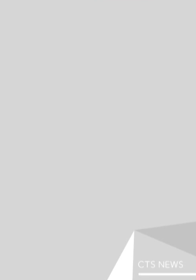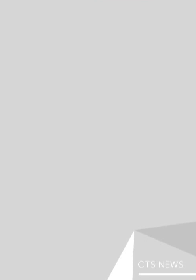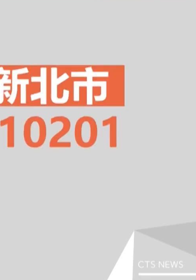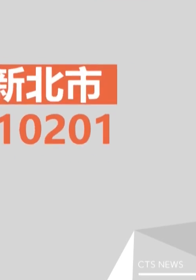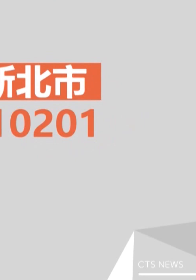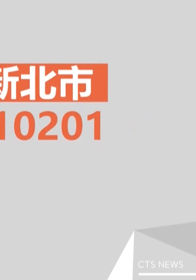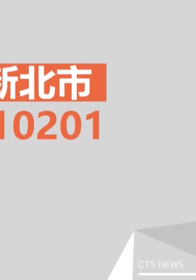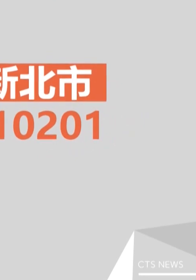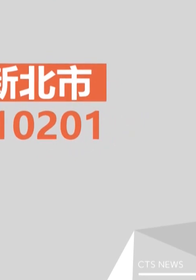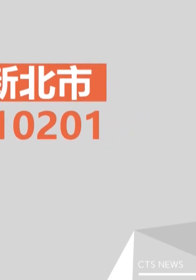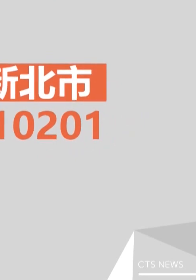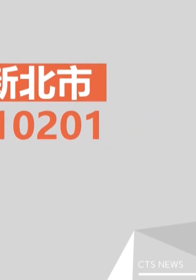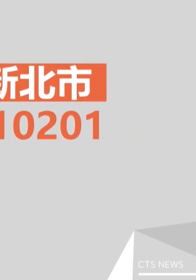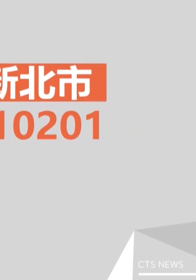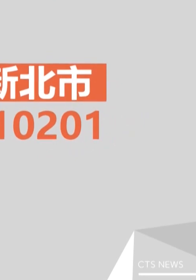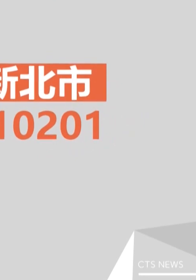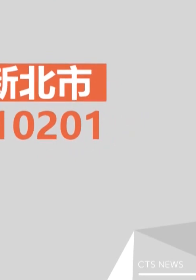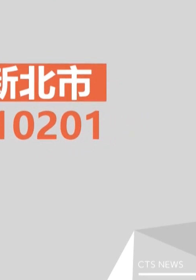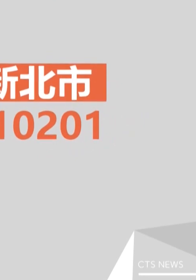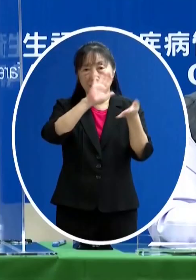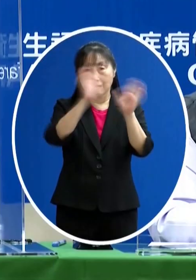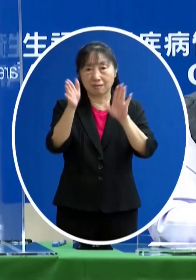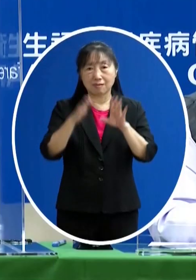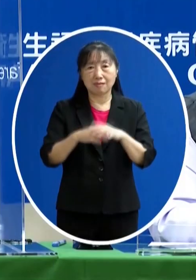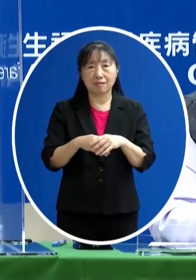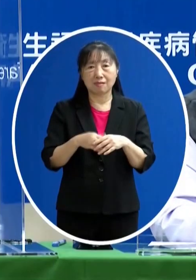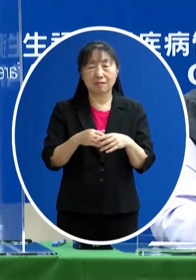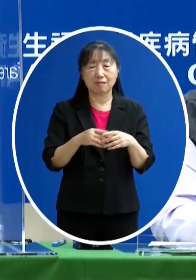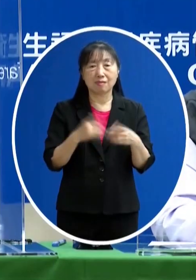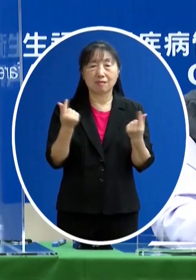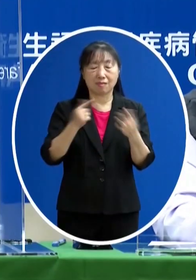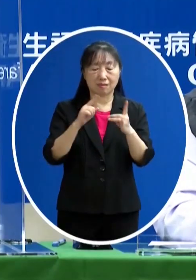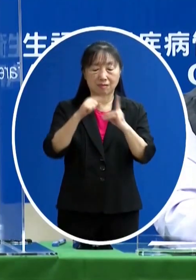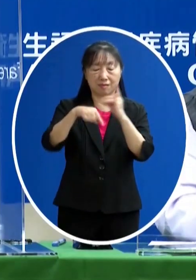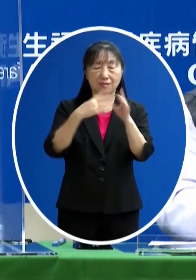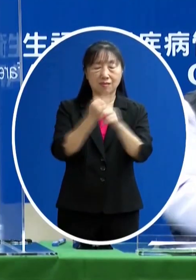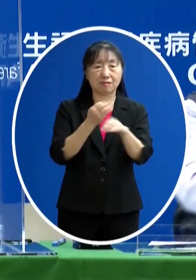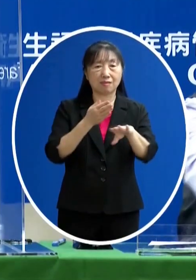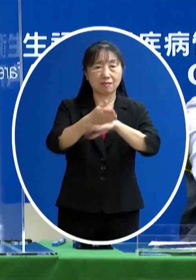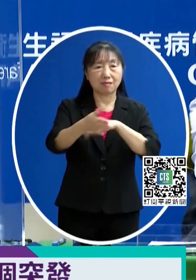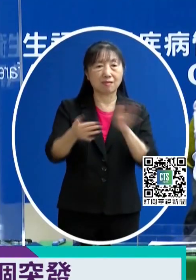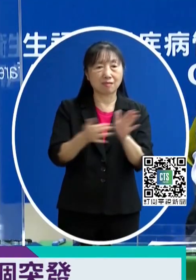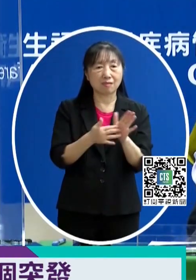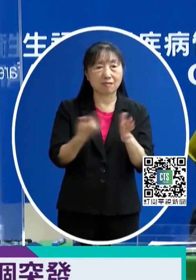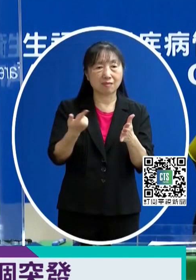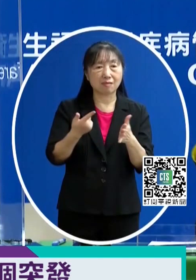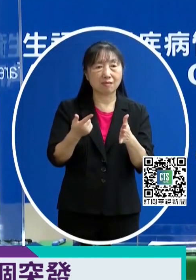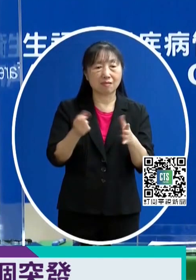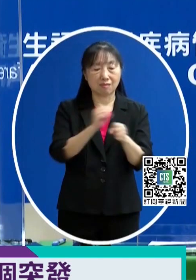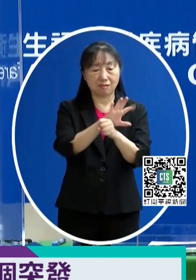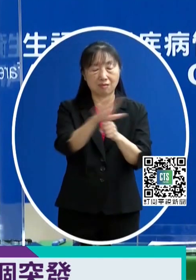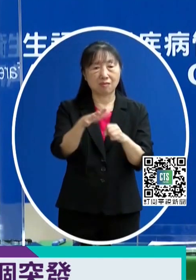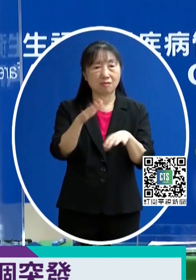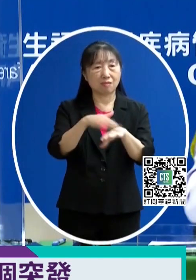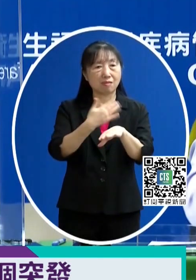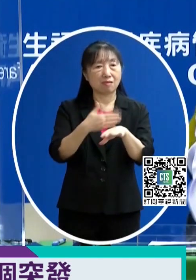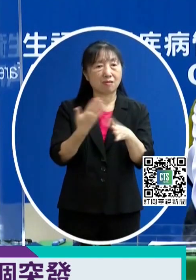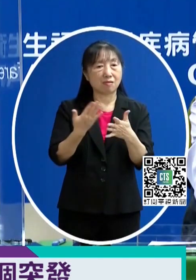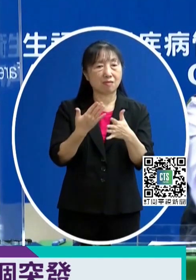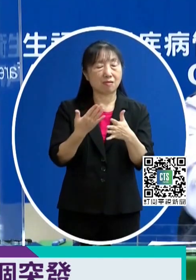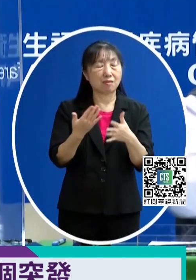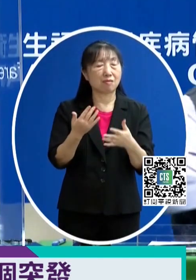10,570例，新北市也还有10,201例。 端午节，疫情并没有遭受到很大的一个，就是